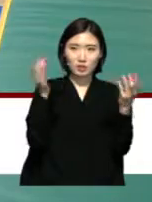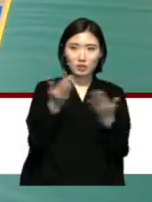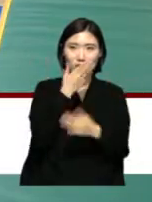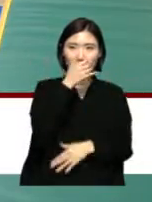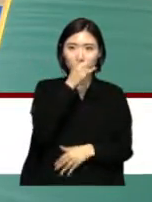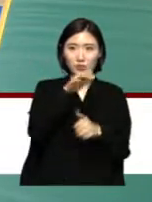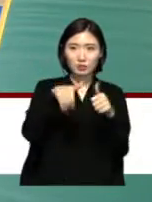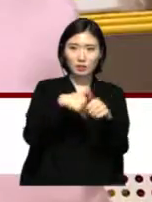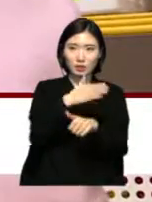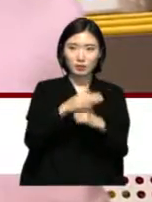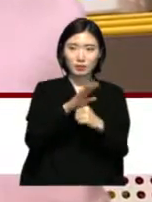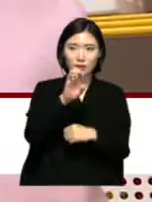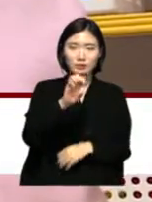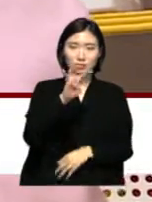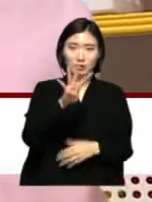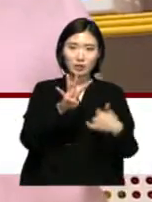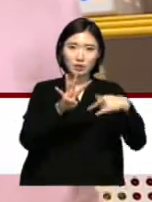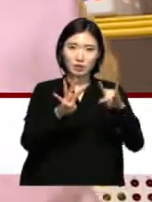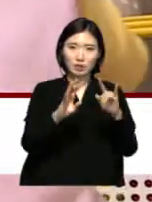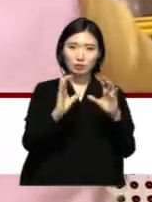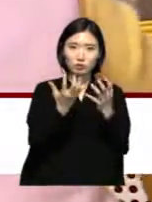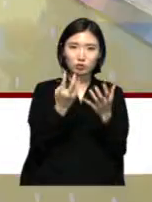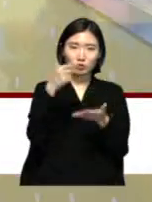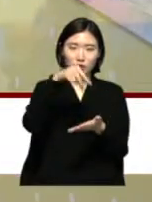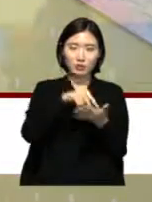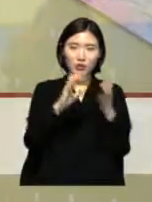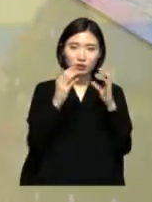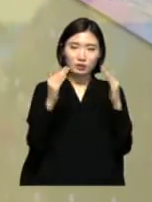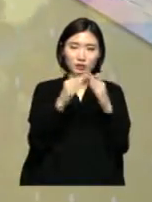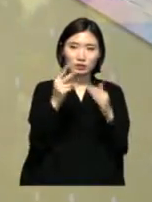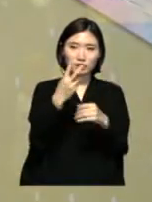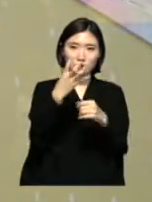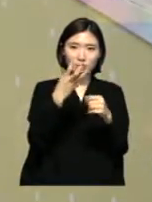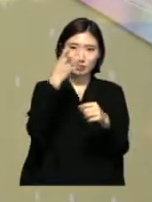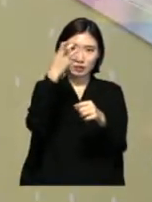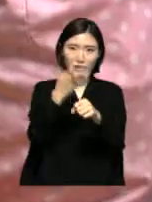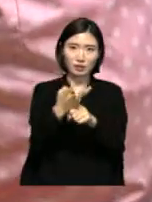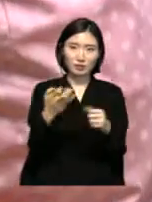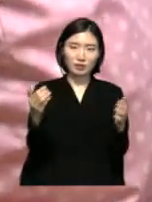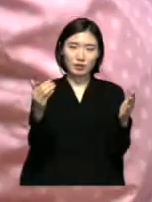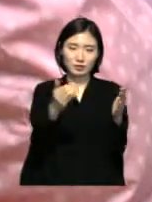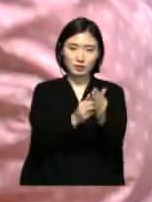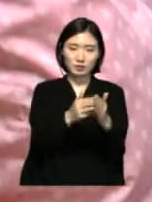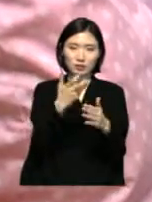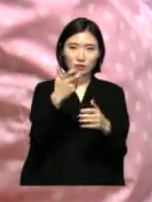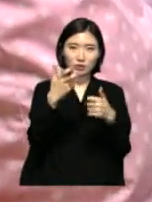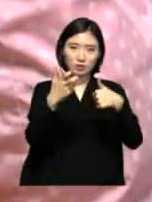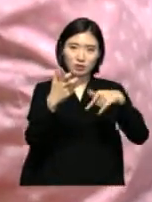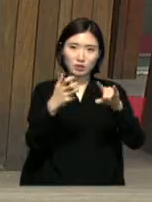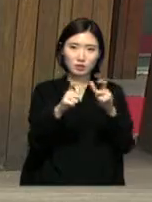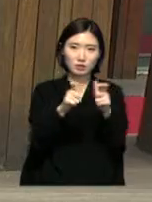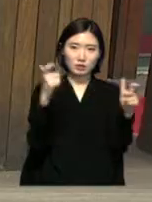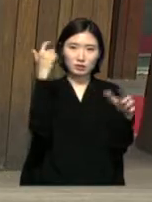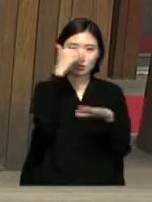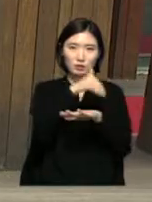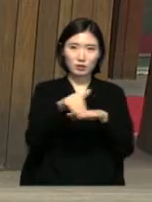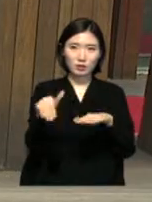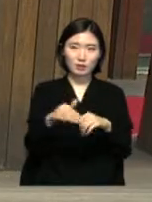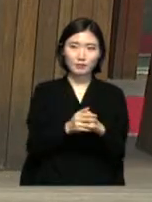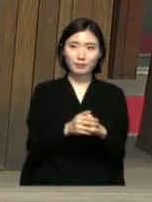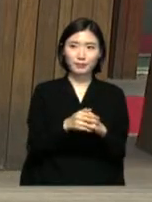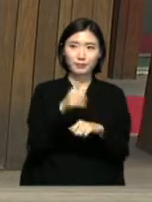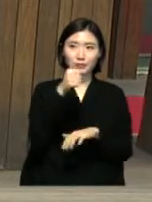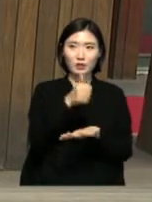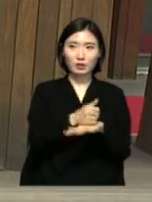현재 44개에 달하는 국공립 어린이집은 2018년까지 80개로 늘릴 예정입니다. 결국은 이제 여성의